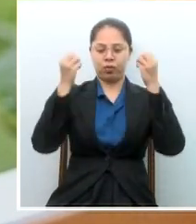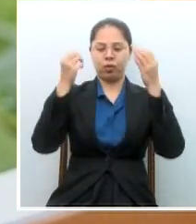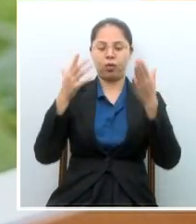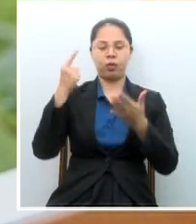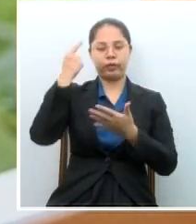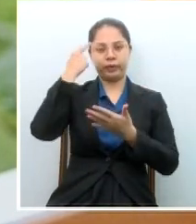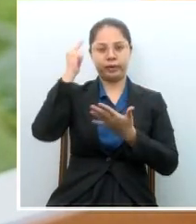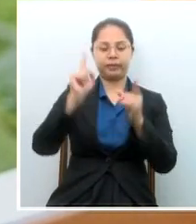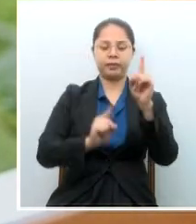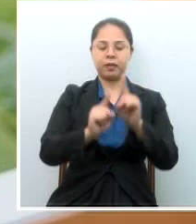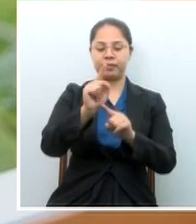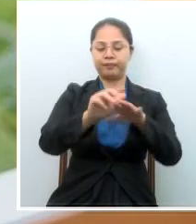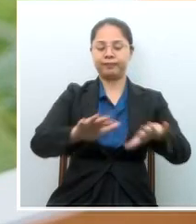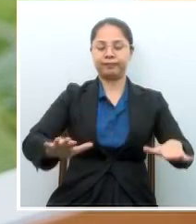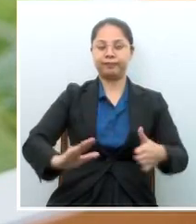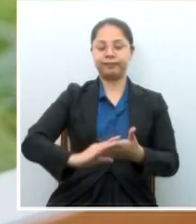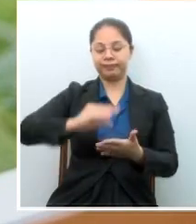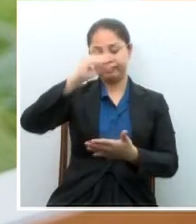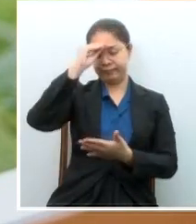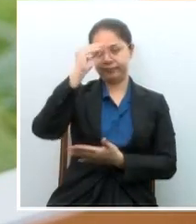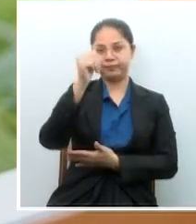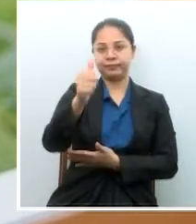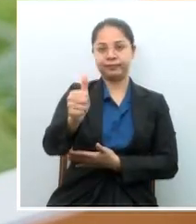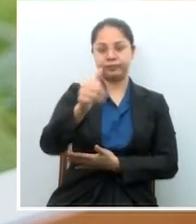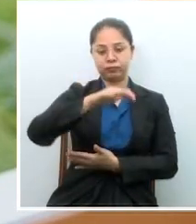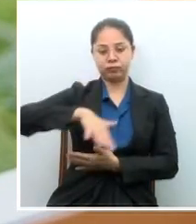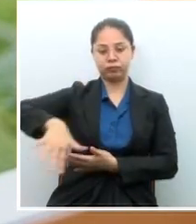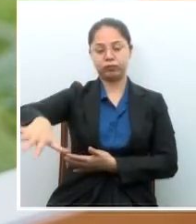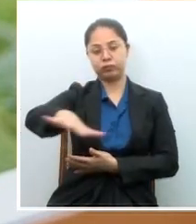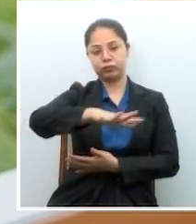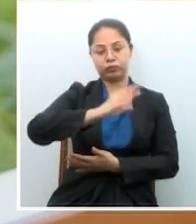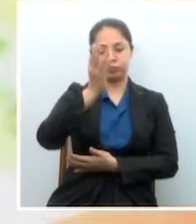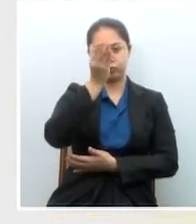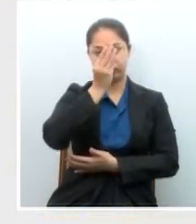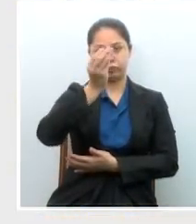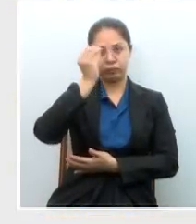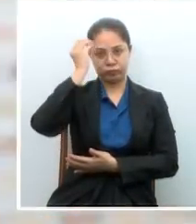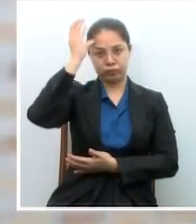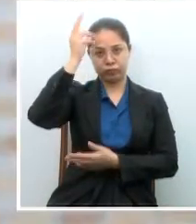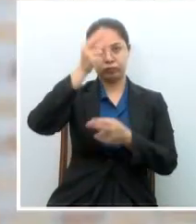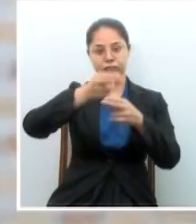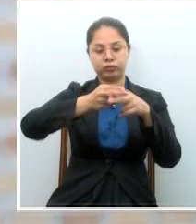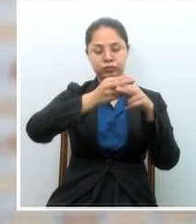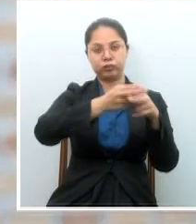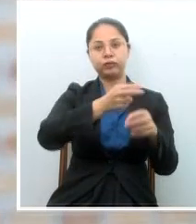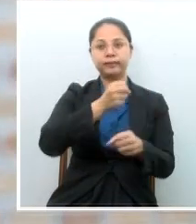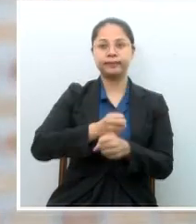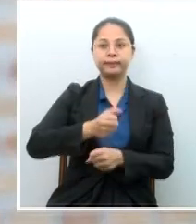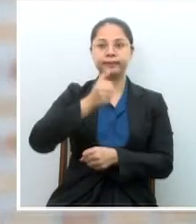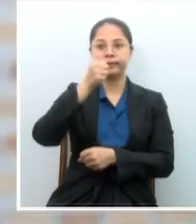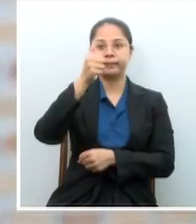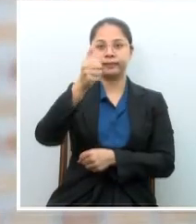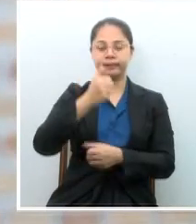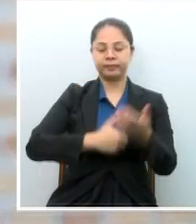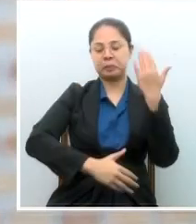การประเมินให้กับผู้เรียนให้ผู้เรียนสร้างองค์ความรู้ได้ด้วยตนเอง การจัดการเรียนการสอนในรายวิชาประวั